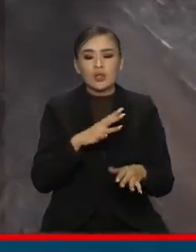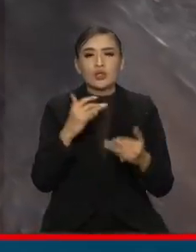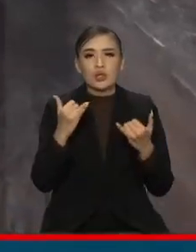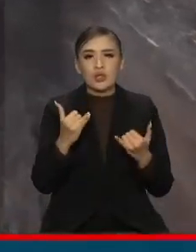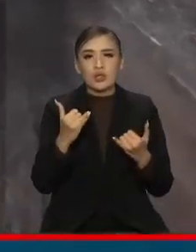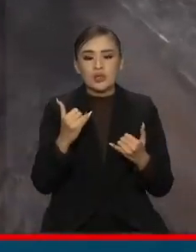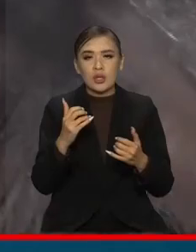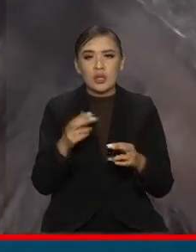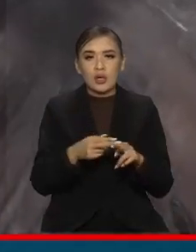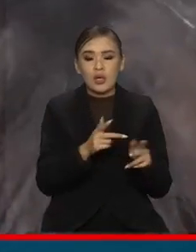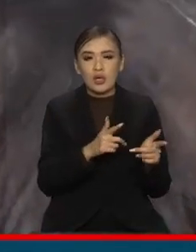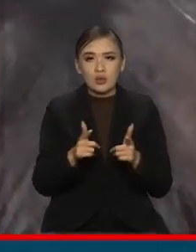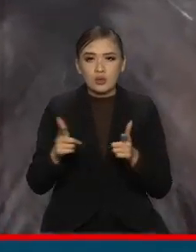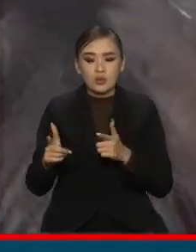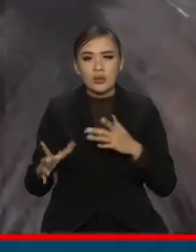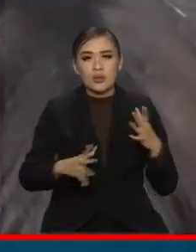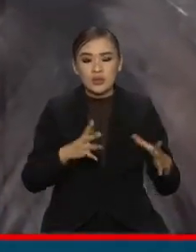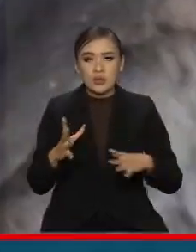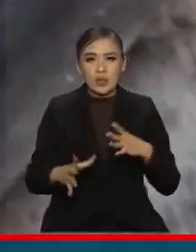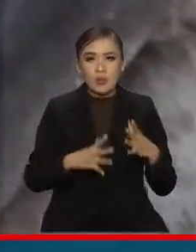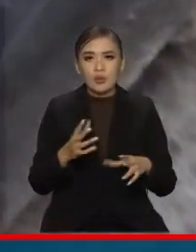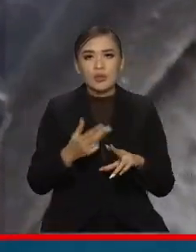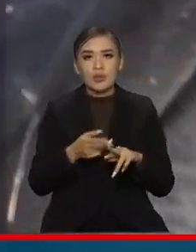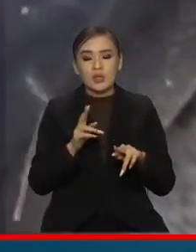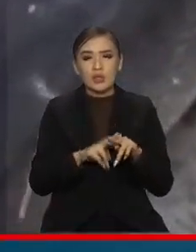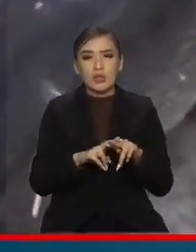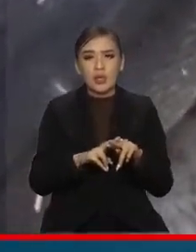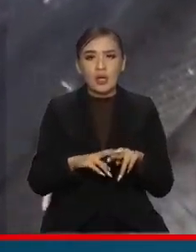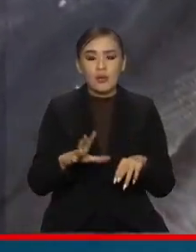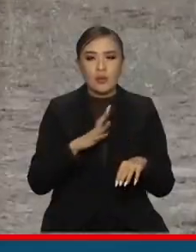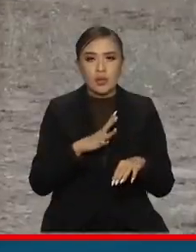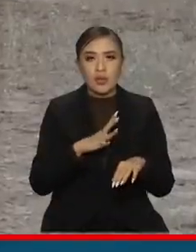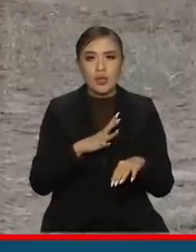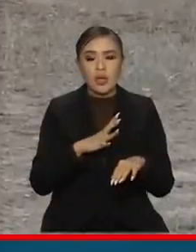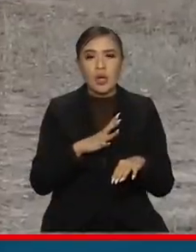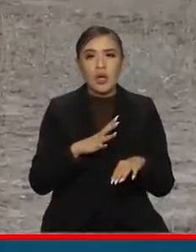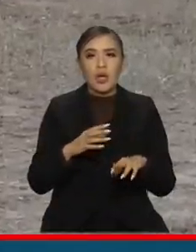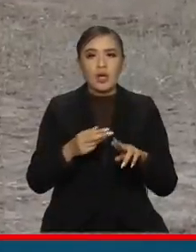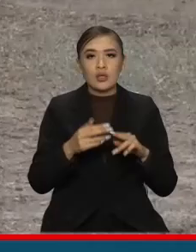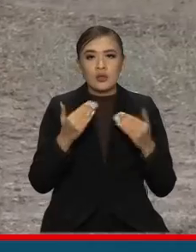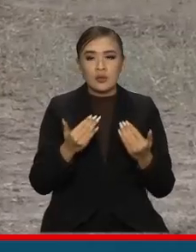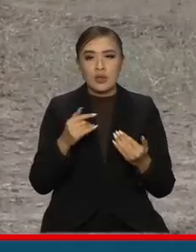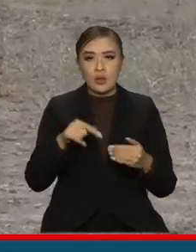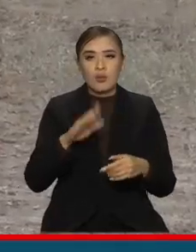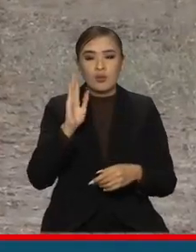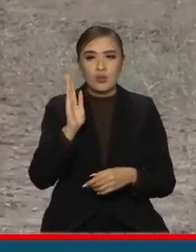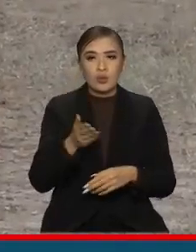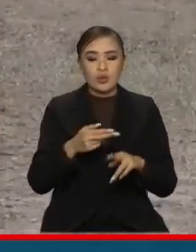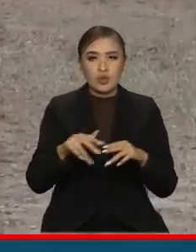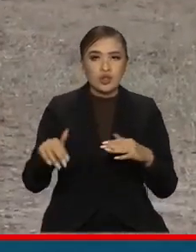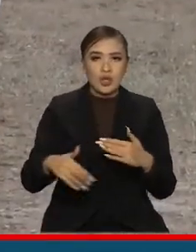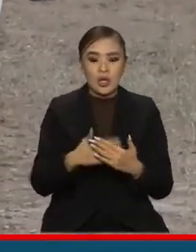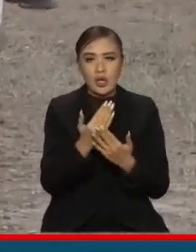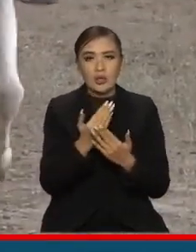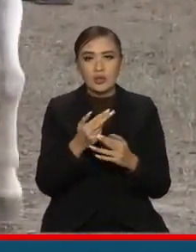жетпей, шабандоздар сәйгүліктерін өздері баптап, кейін аттары жарамай жарыс жолынан шығып қалған еді. Бұл жолы шабандоздар құрамы жаңарып, 10